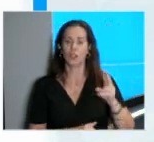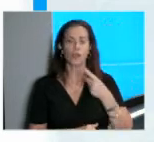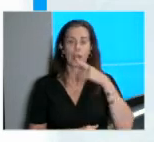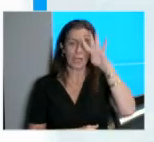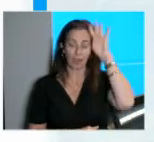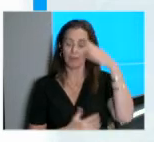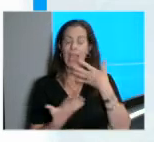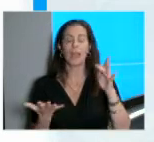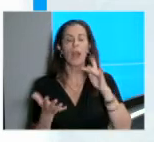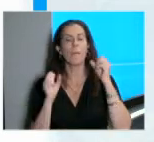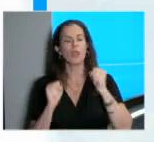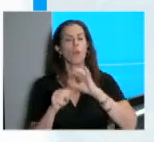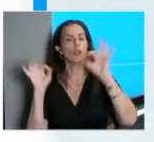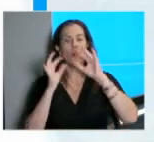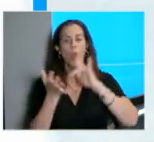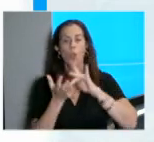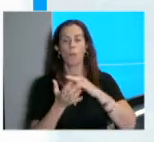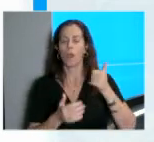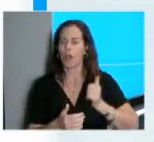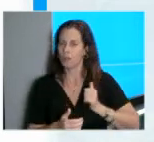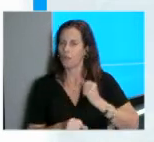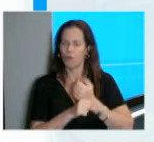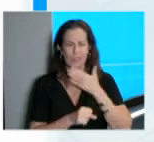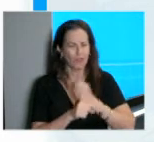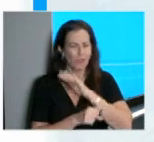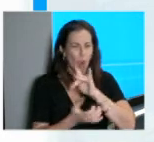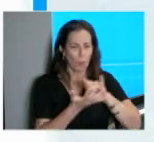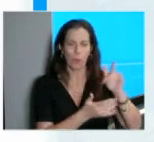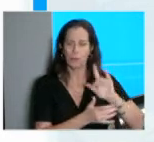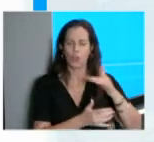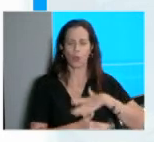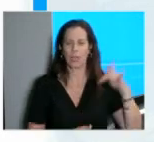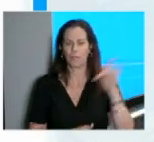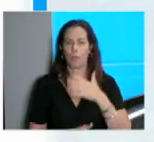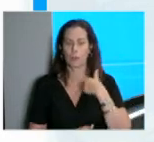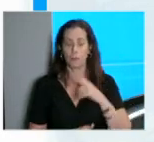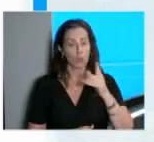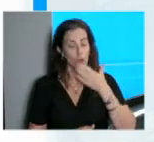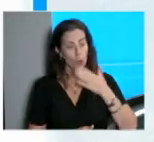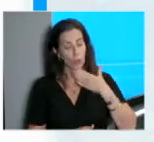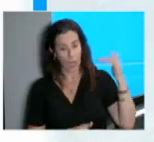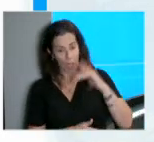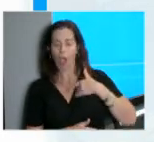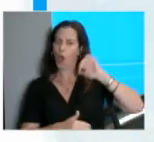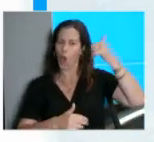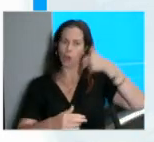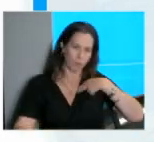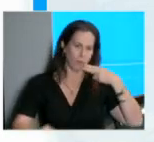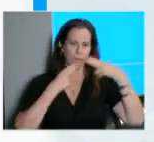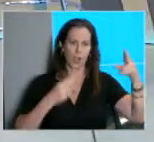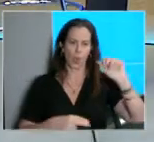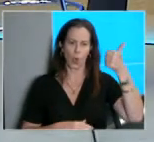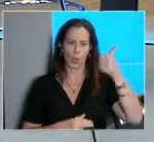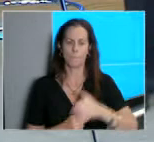ואומר, לאיראן אין חסינות בשום מקום, כוחותינו פועלים בכל גזרה נגד התוקפנות האיראנית, הקם להורגך, השכם